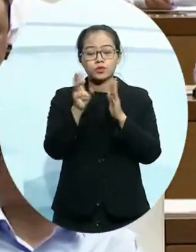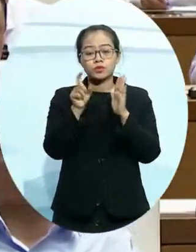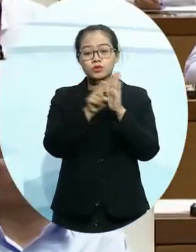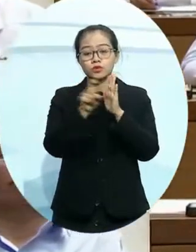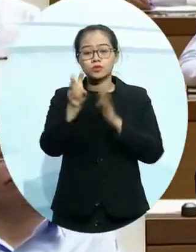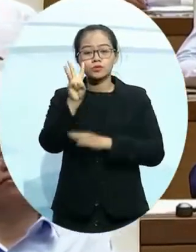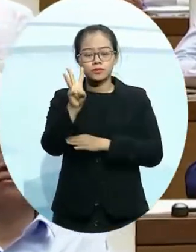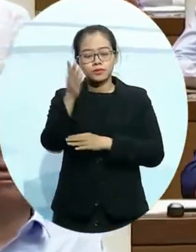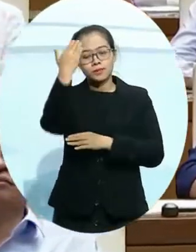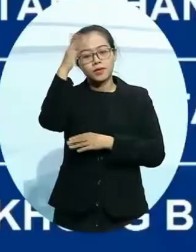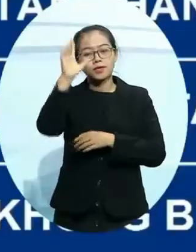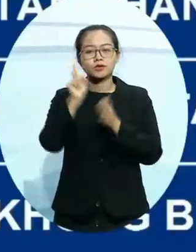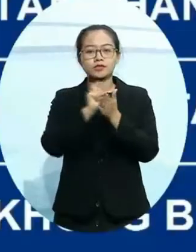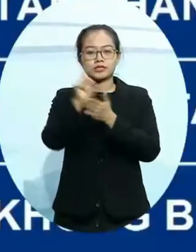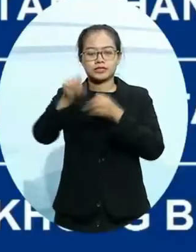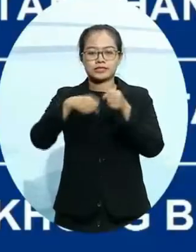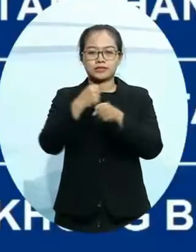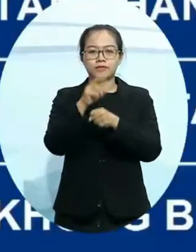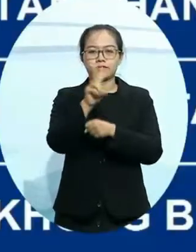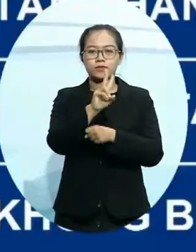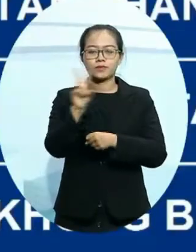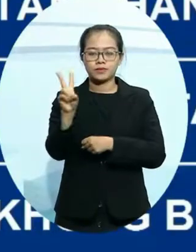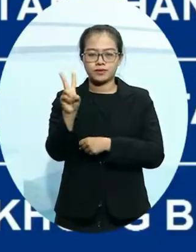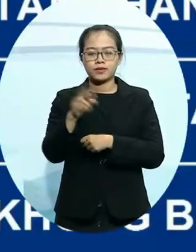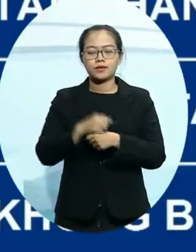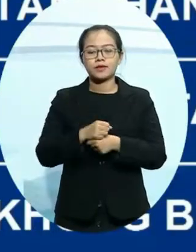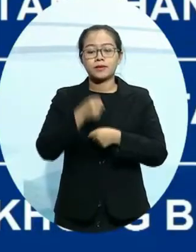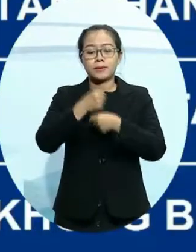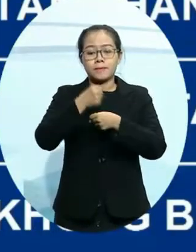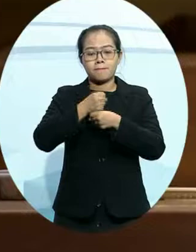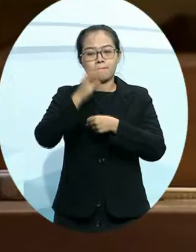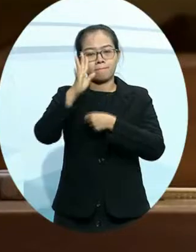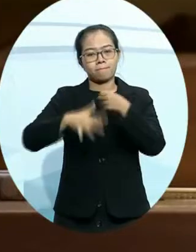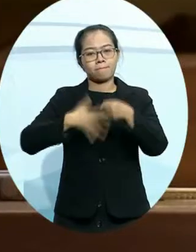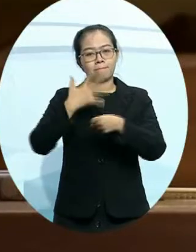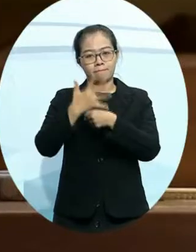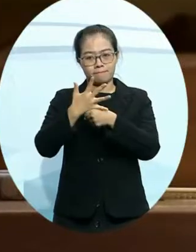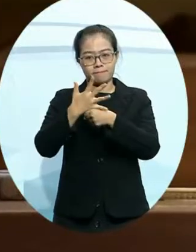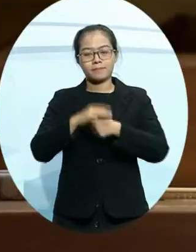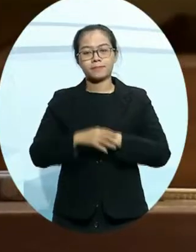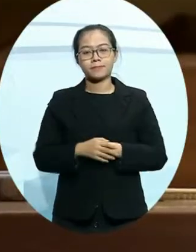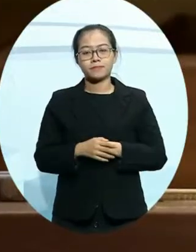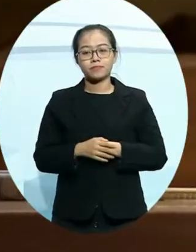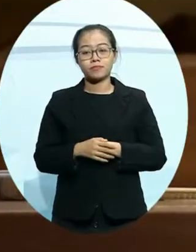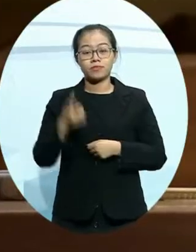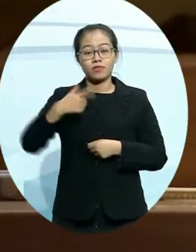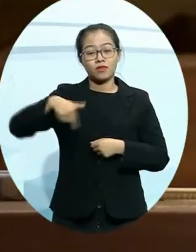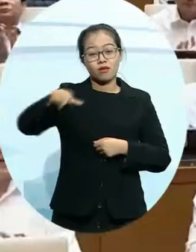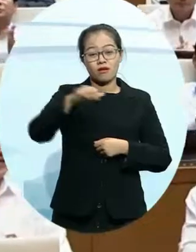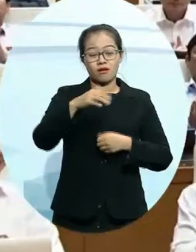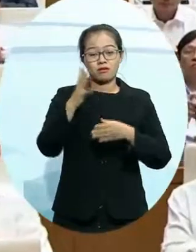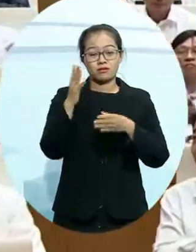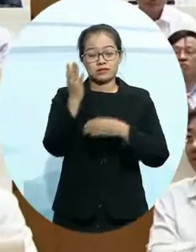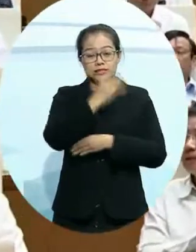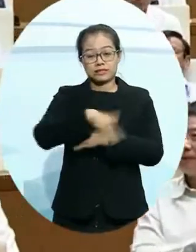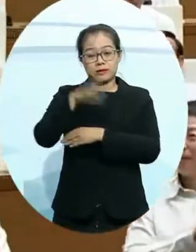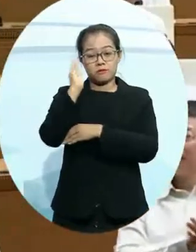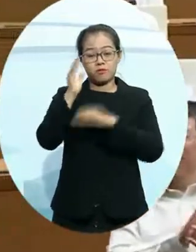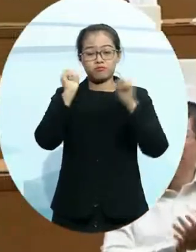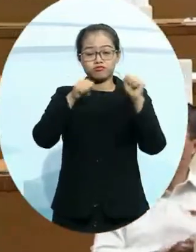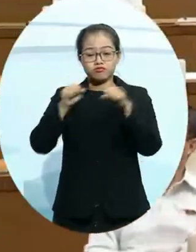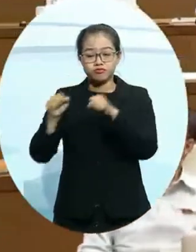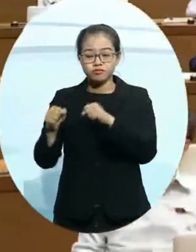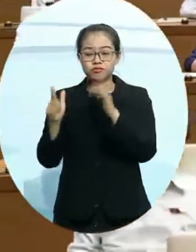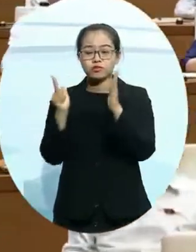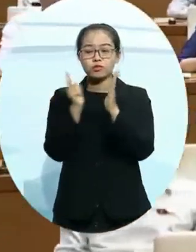ngày 1 tháng 9 năm 2022 và được thực hiện trong 5 năm. Với đa số đại biểu tán thành, Quốc hội cũng đã thông qua